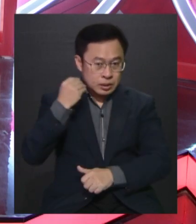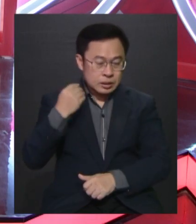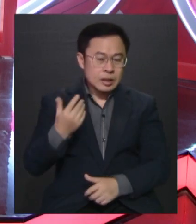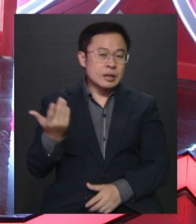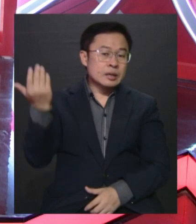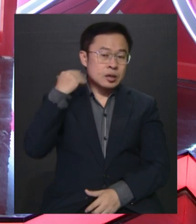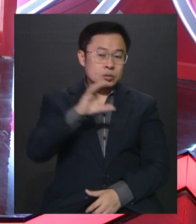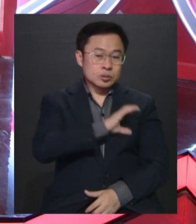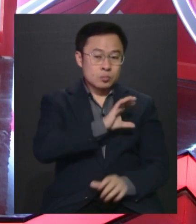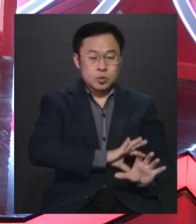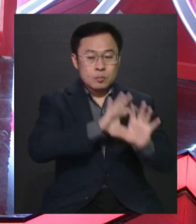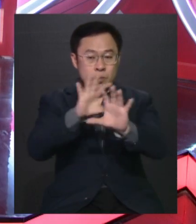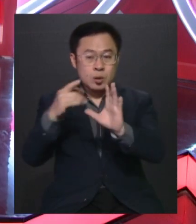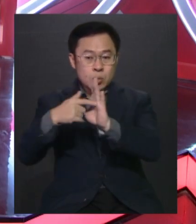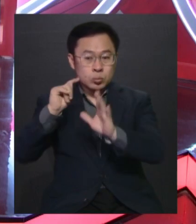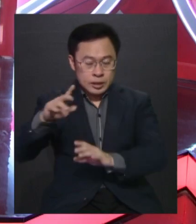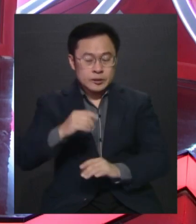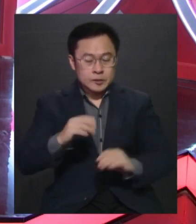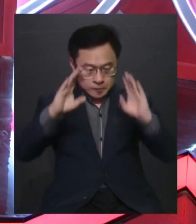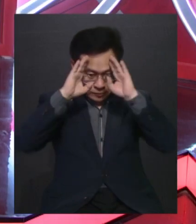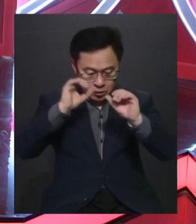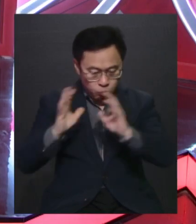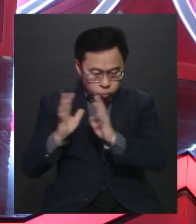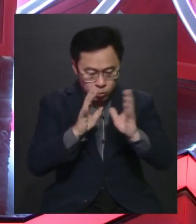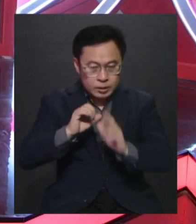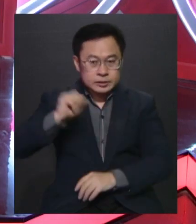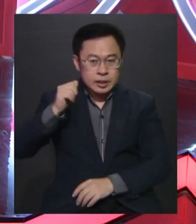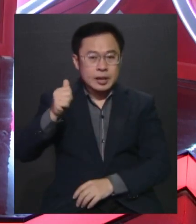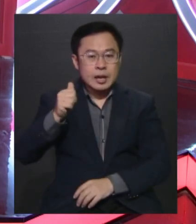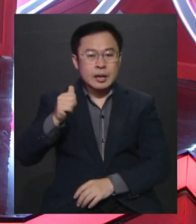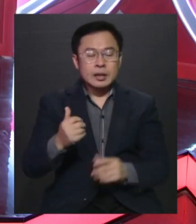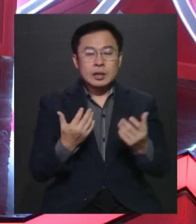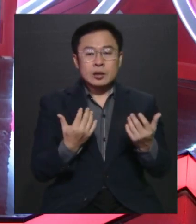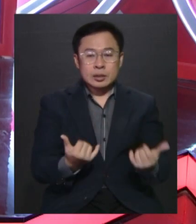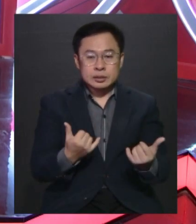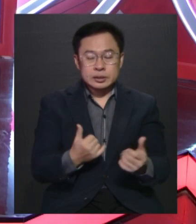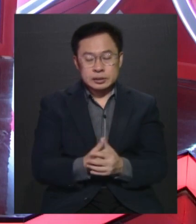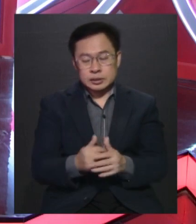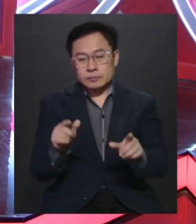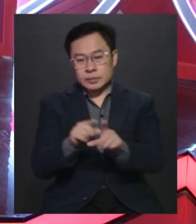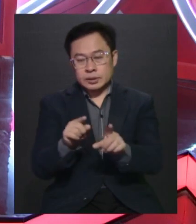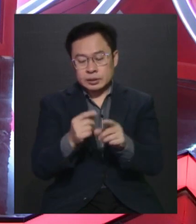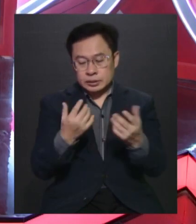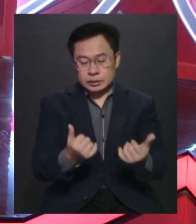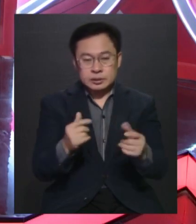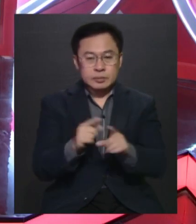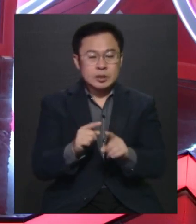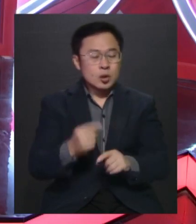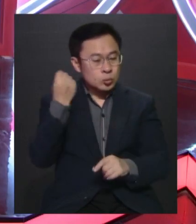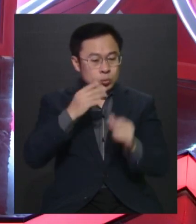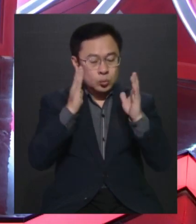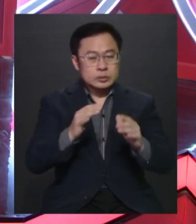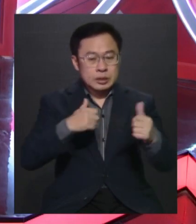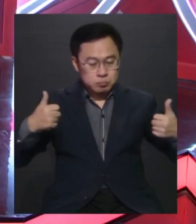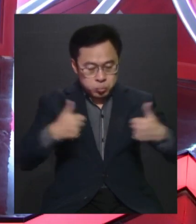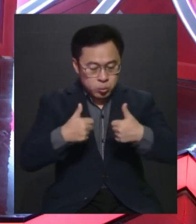ไปเก็บ3แต้มได้เกมนี้เนี่ยถ้าเหลือผู้เล่นเท่ากันอาจจะไม่แพ้ก็ได้เพราะว่าลูกเกมเทโรก็ไม่แย่ก็โอเค จริงๆก็มีโอกาสด้วยซ้